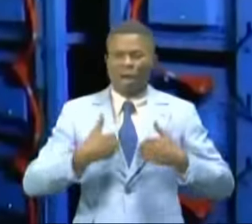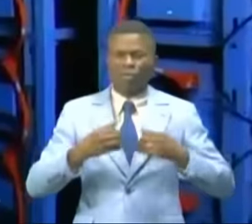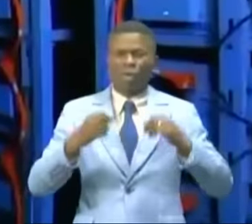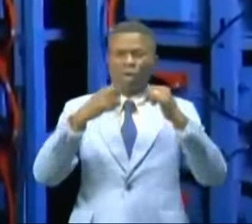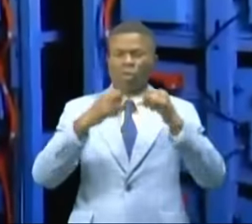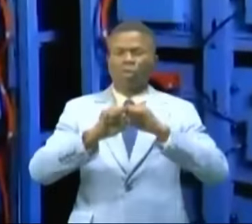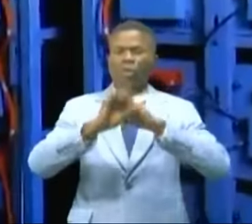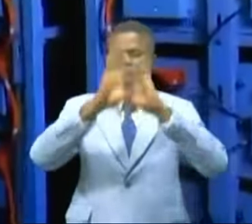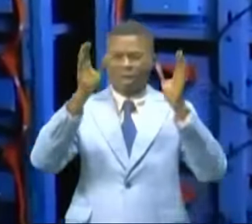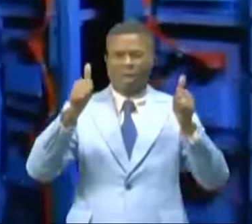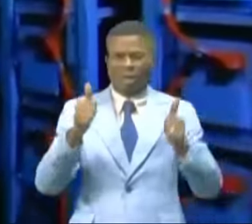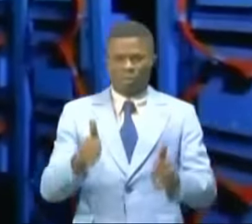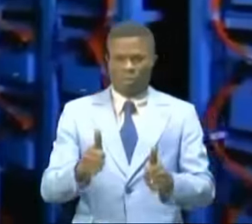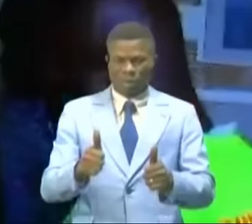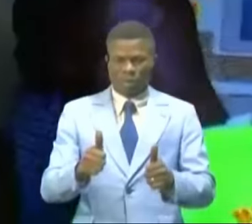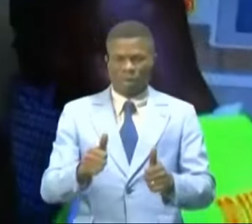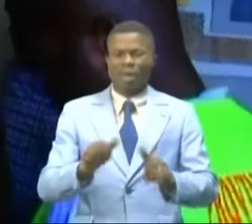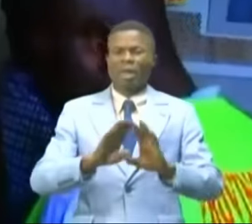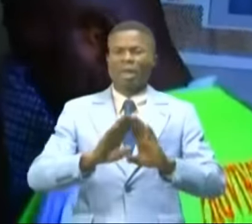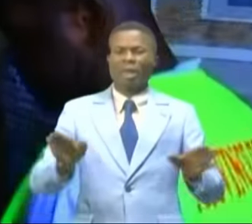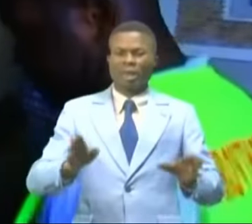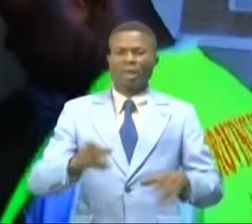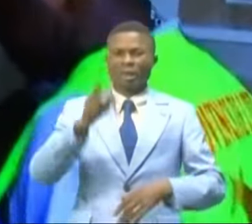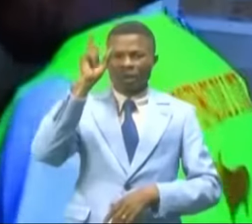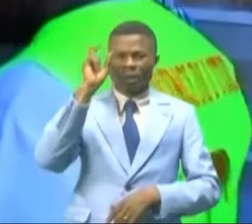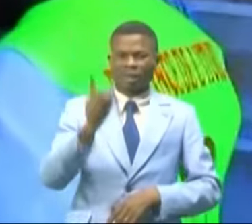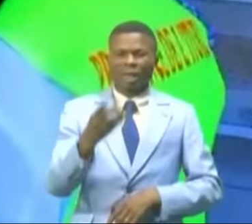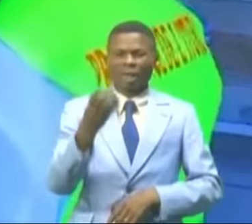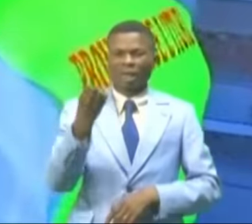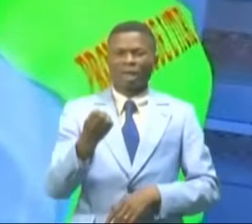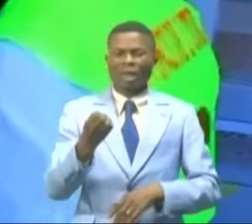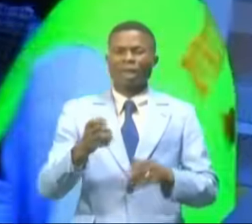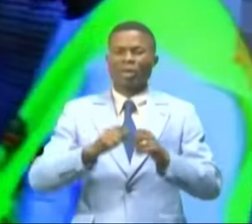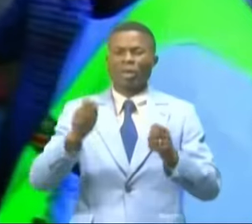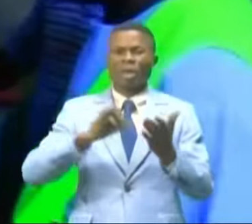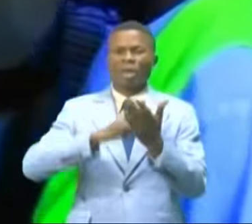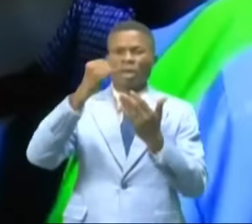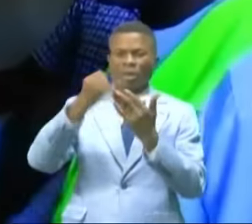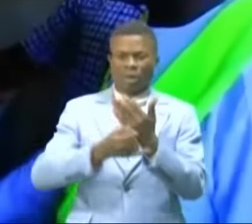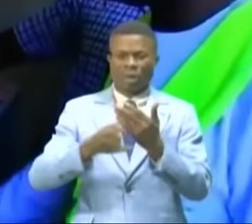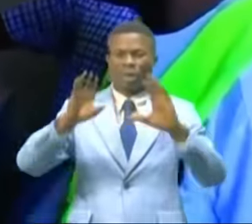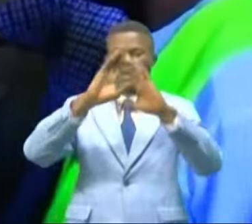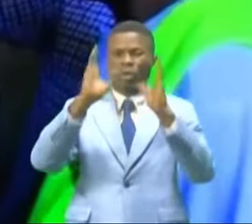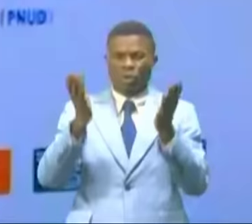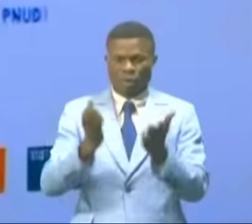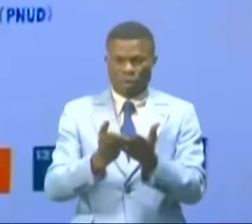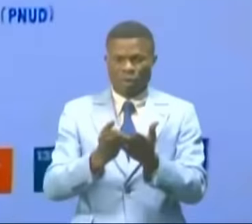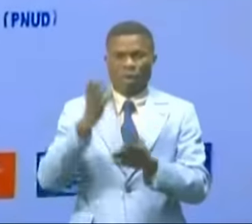l'énergie électrique d'une capacité de 100 kVA. Un projet de la communauté